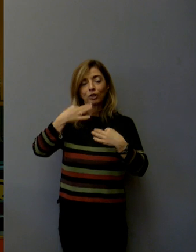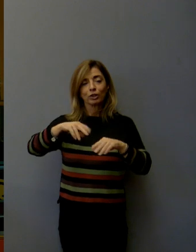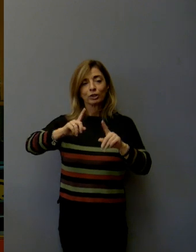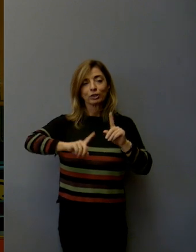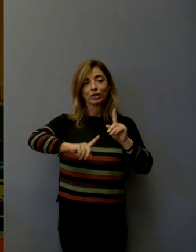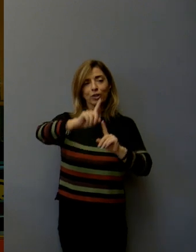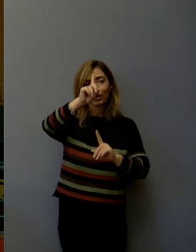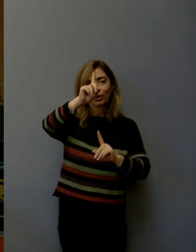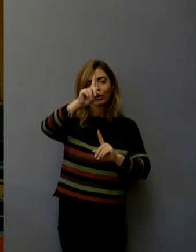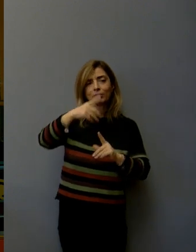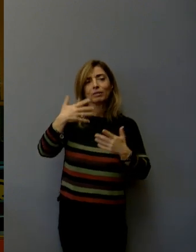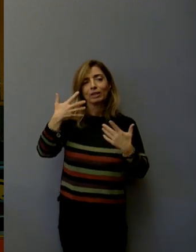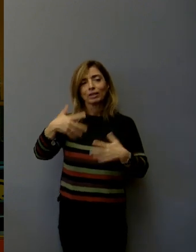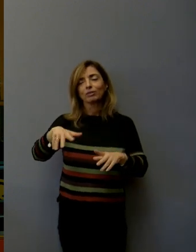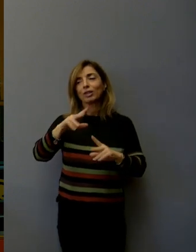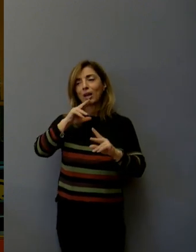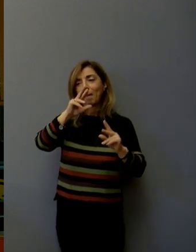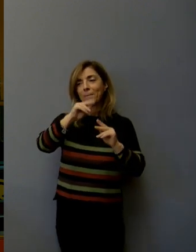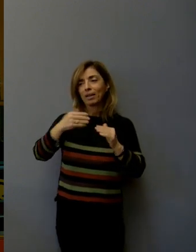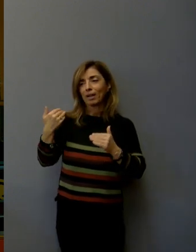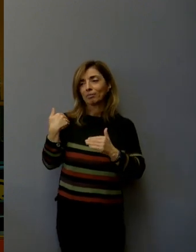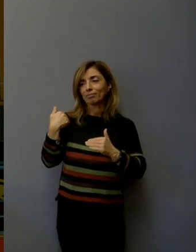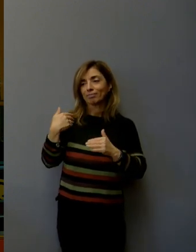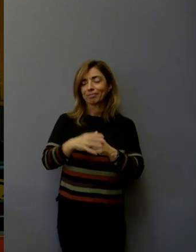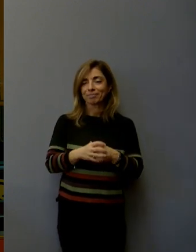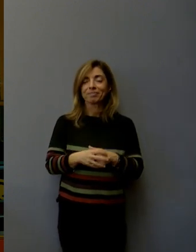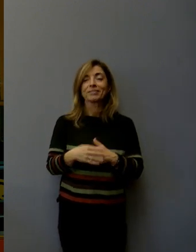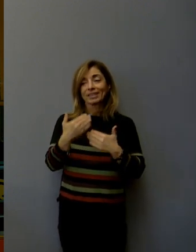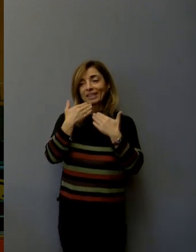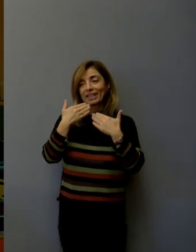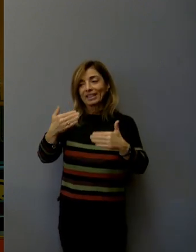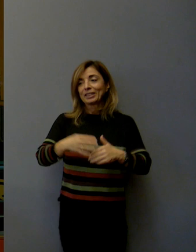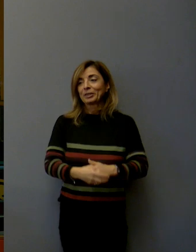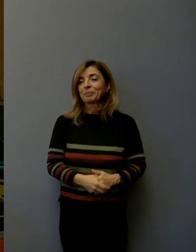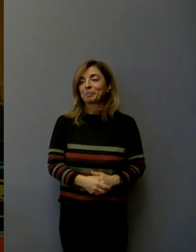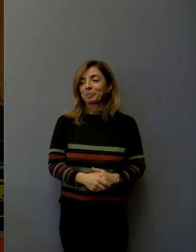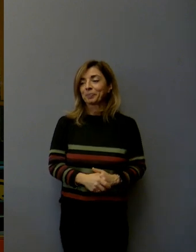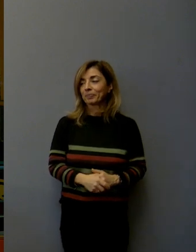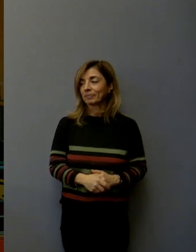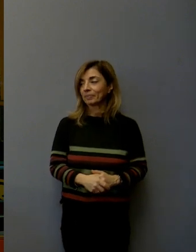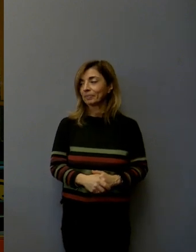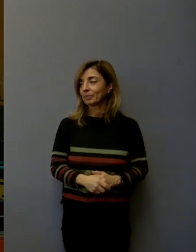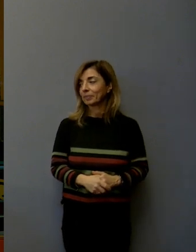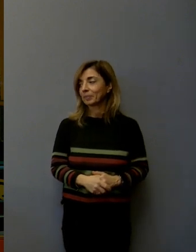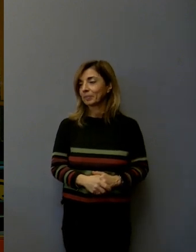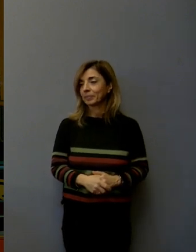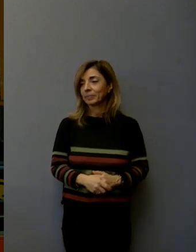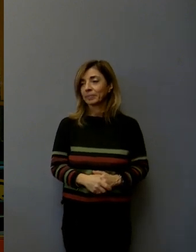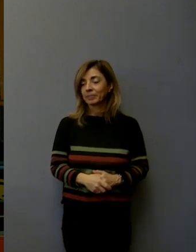ringrazio ma avevo già provveduto io in tempi non sospetti Grazie Allora